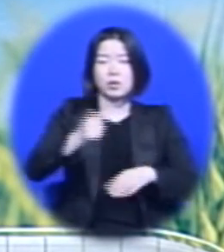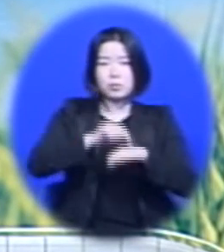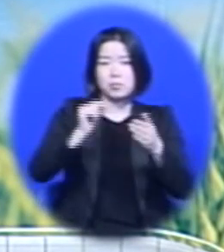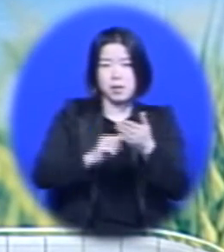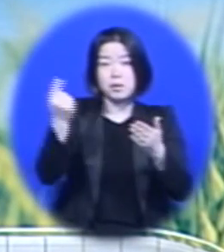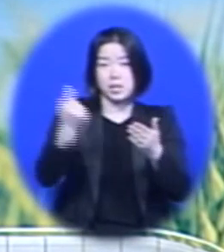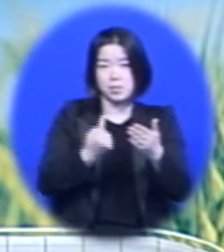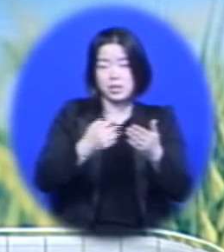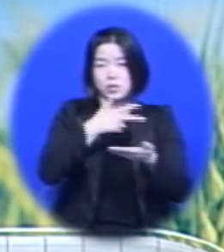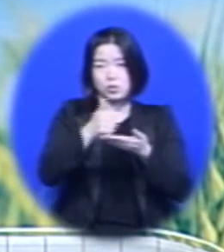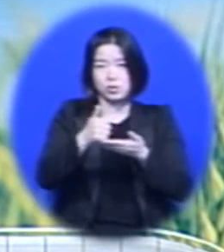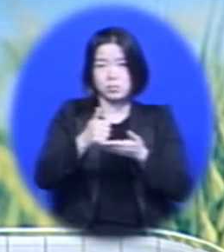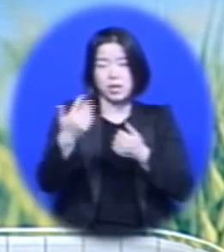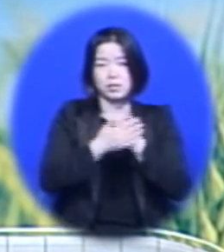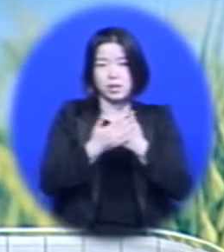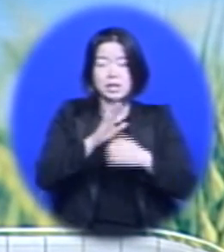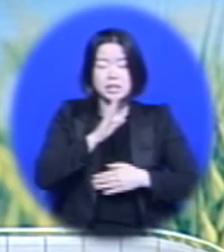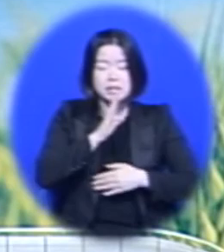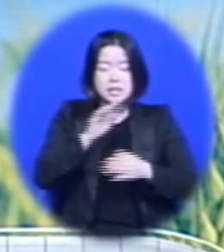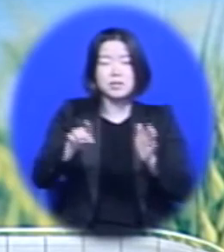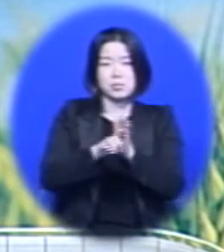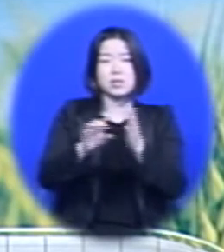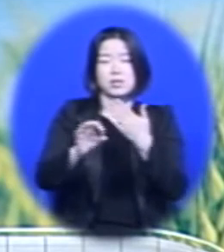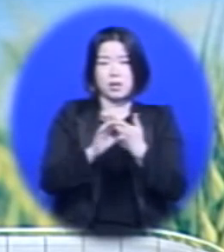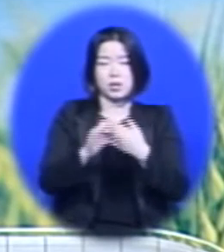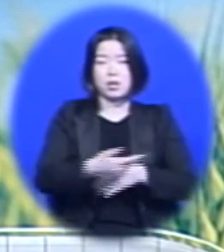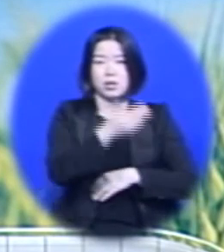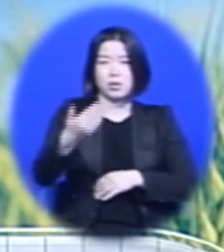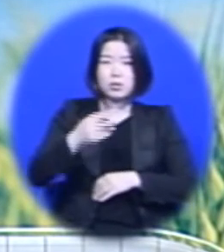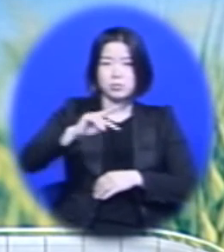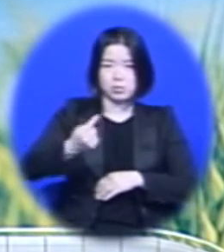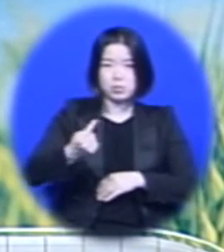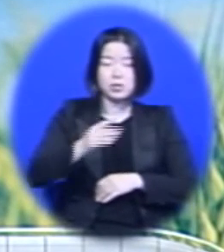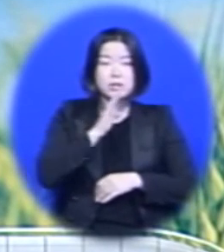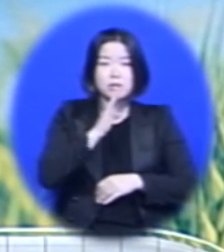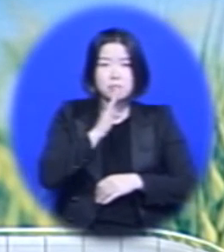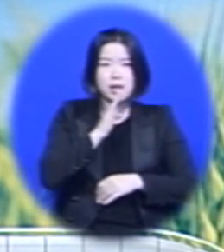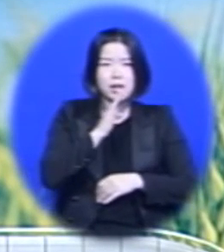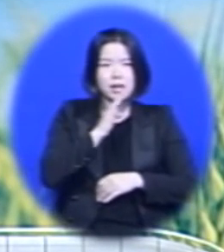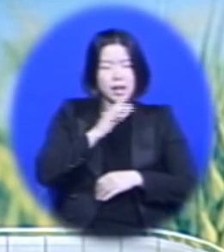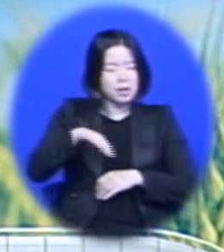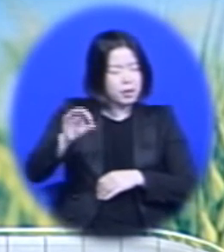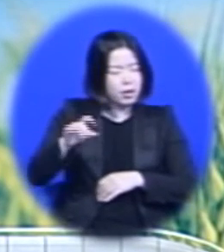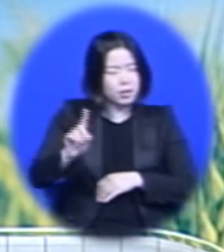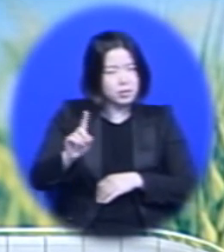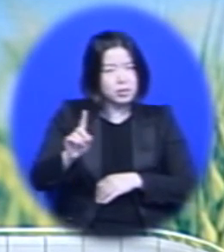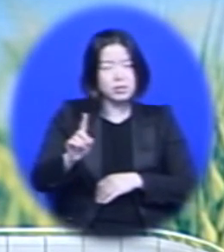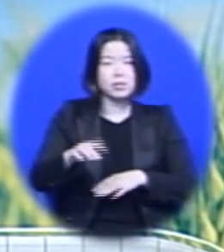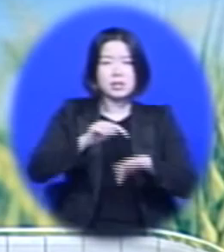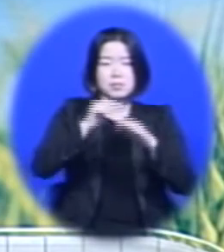임하신 주님의 은혜를 진짜 믿는다면 여러분도 정말 구질구질한 어떤 사람의